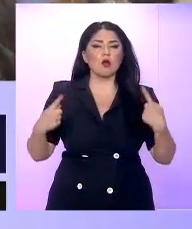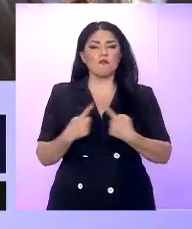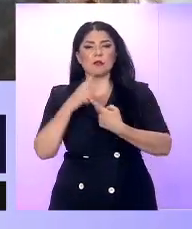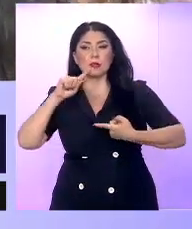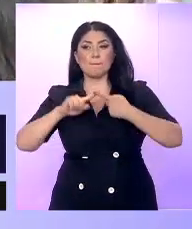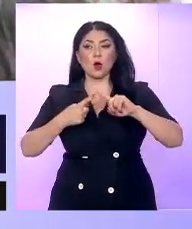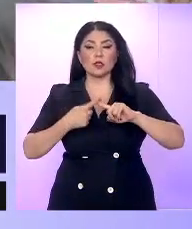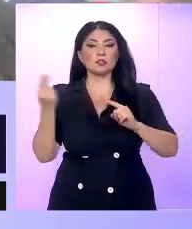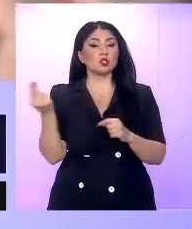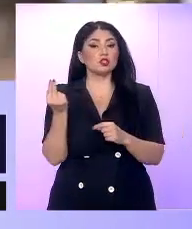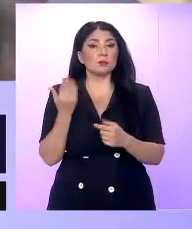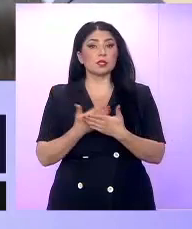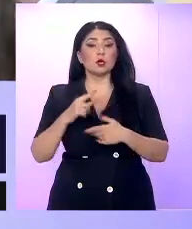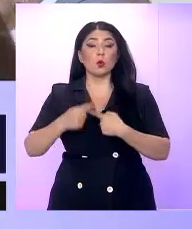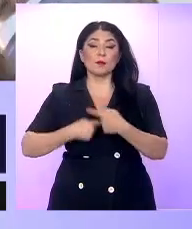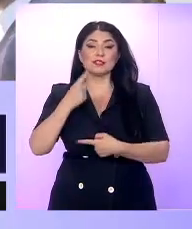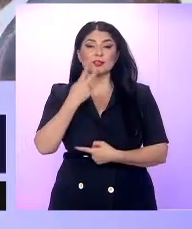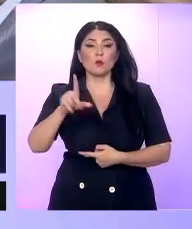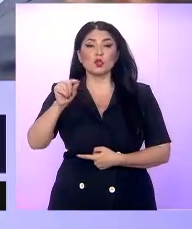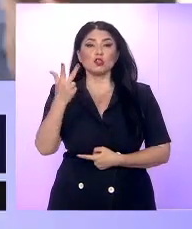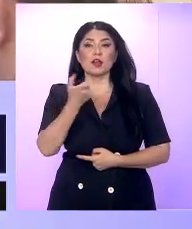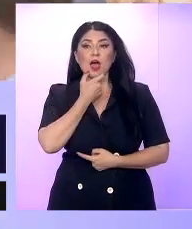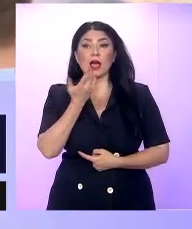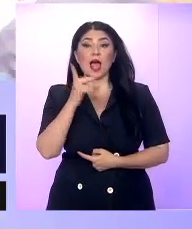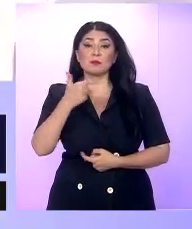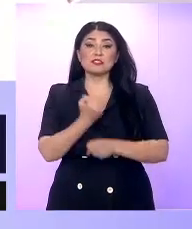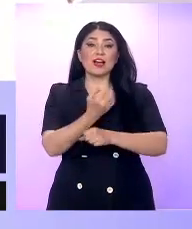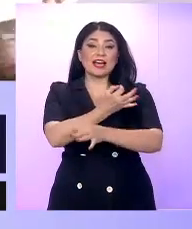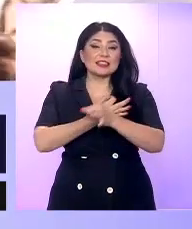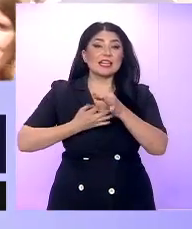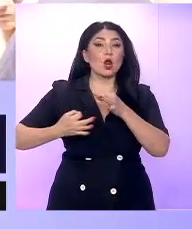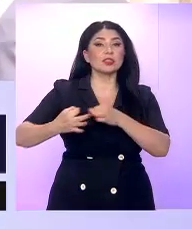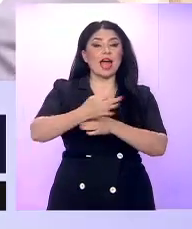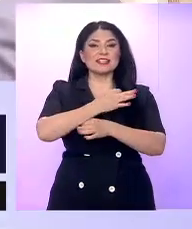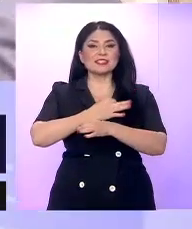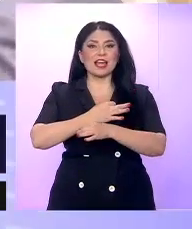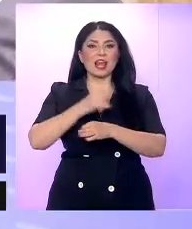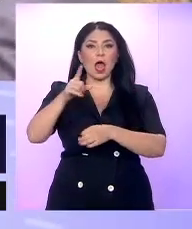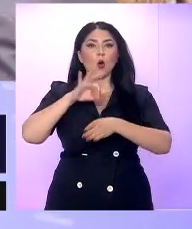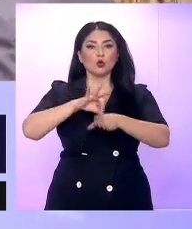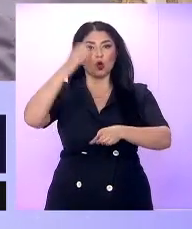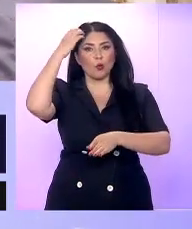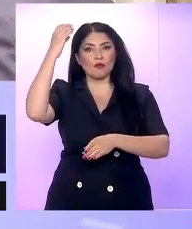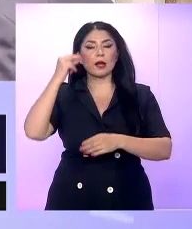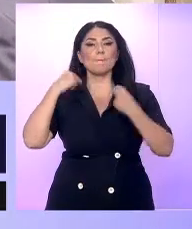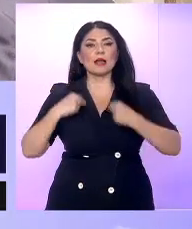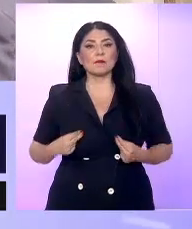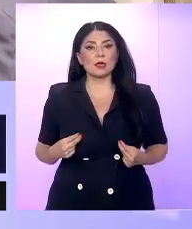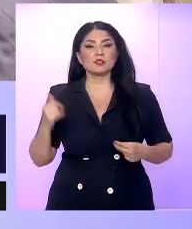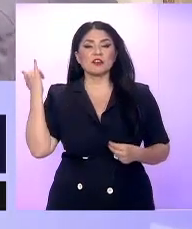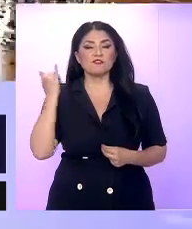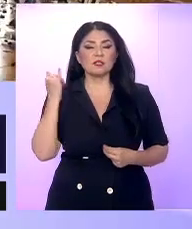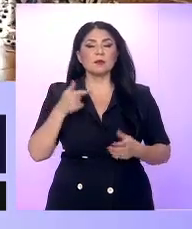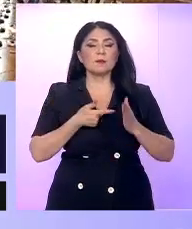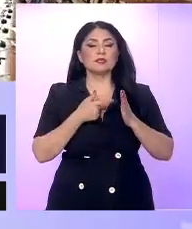ce? Pentru că, în primul rând, urmează anul 2023, an în care ar trebui să se facă acea rotație la guvernare, premierul să vină la